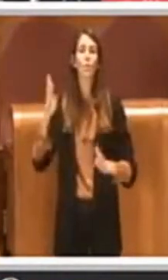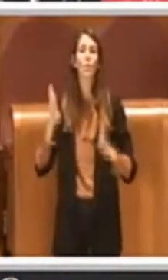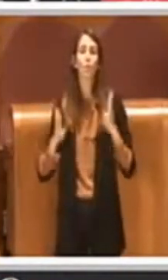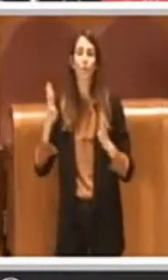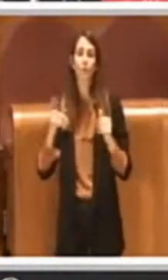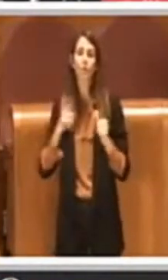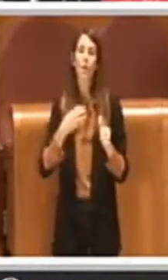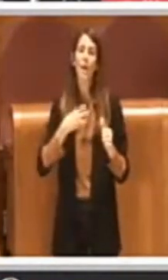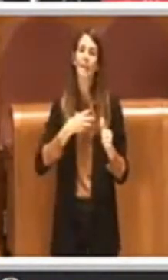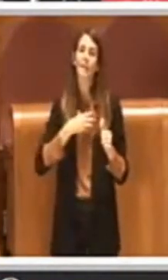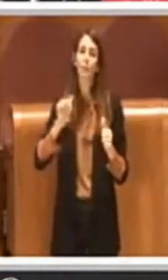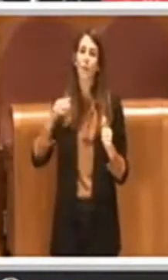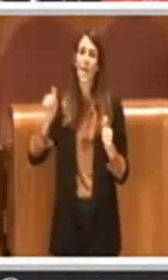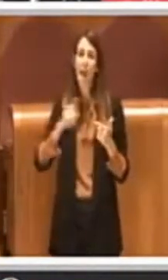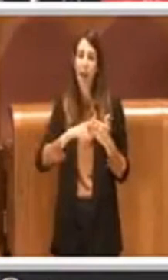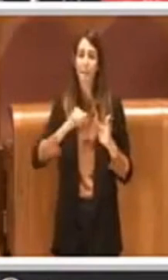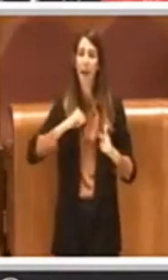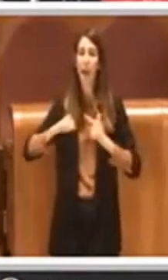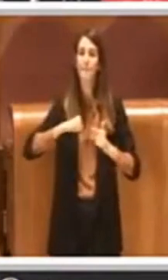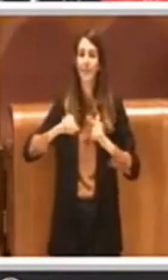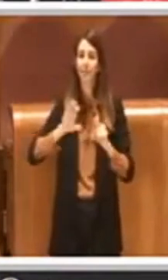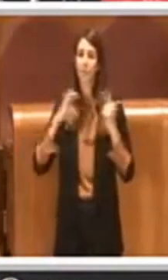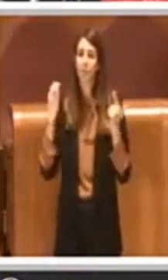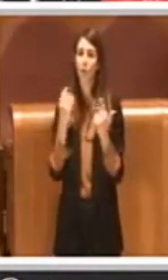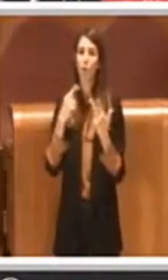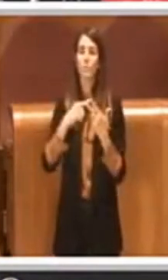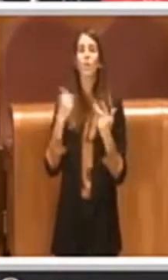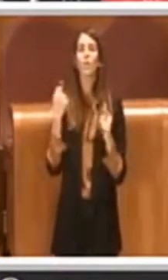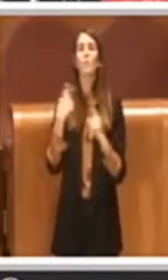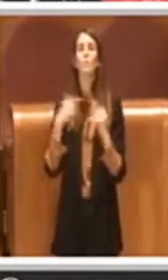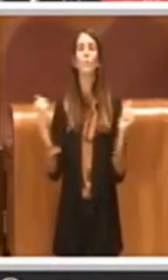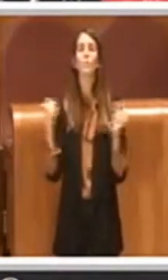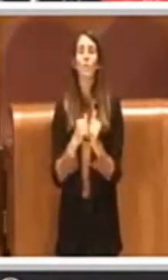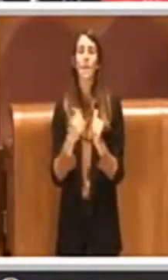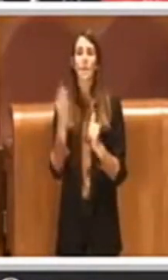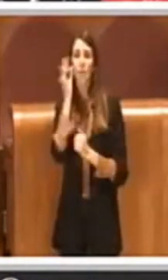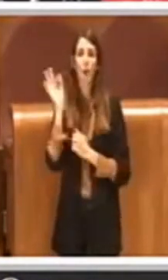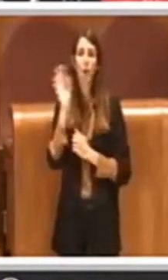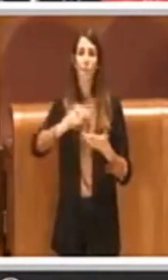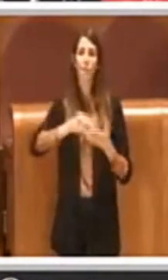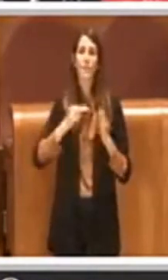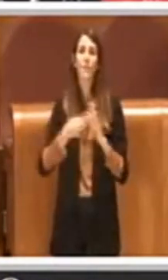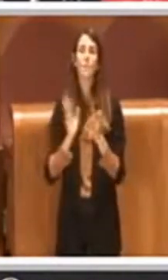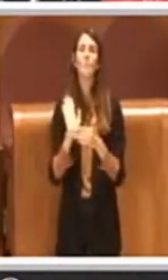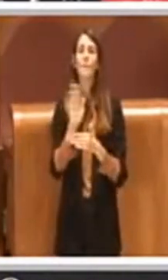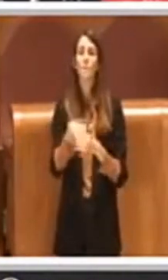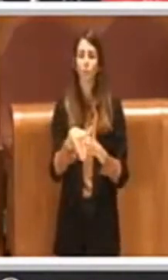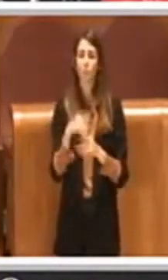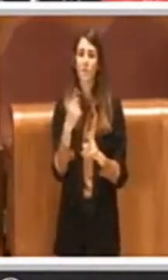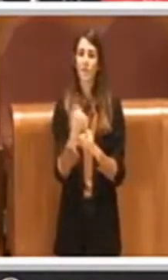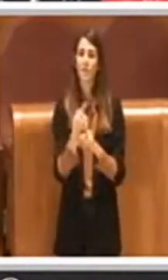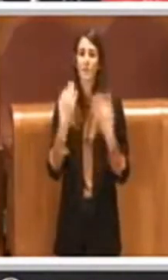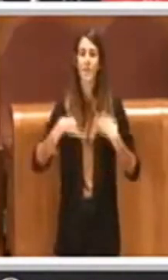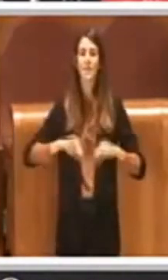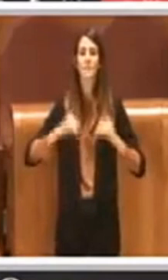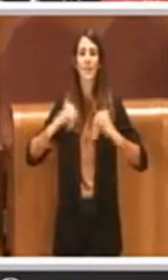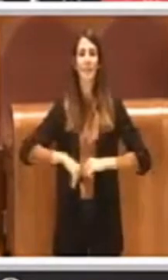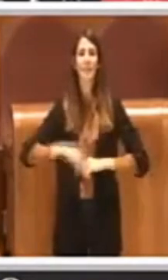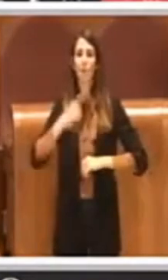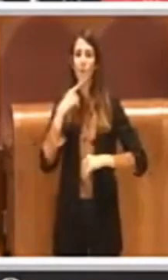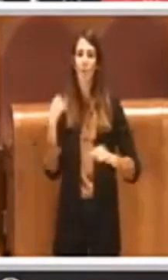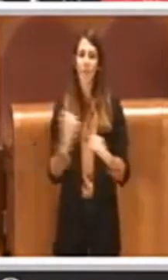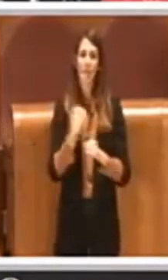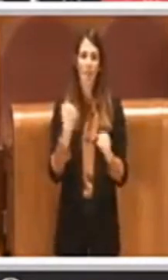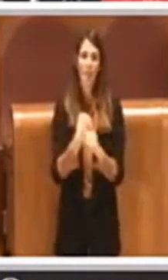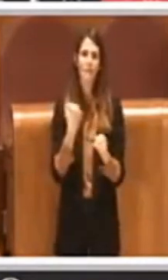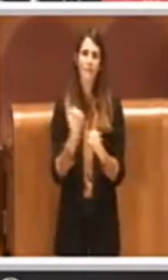amministratori condominio e cittadini per arrivare al superamento di quei problemi e rispettare la salute dei lavoratori ma